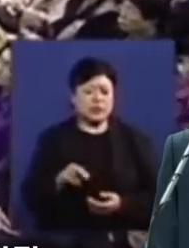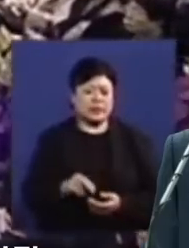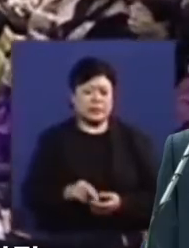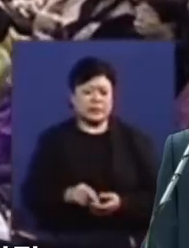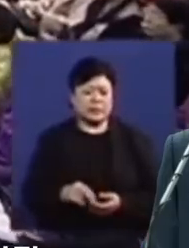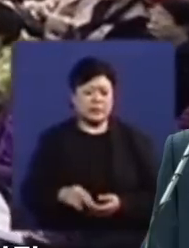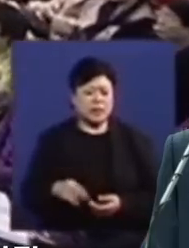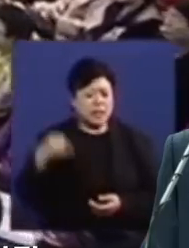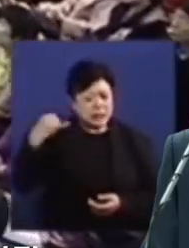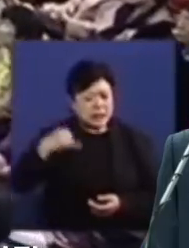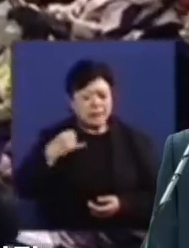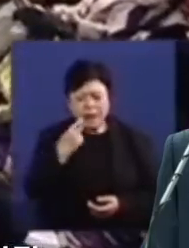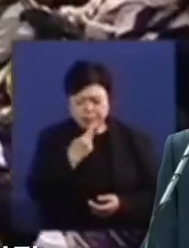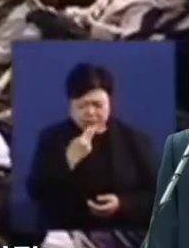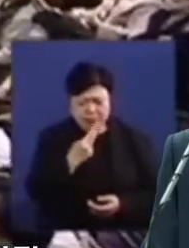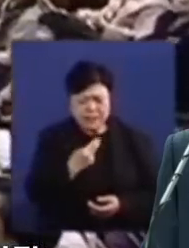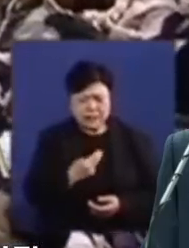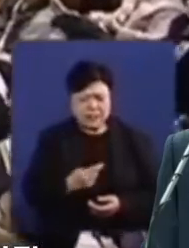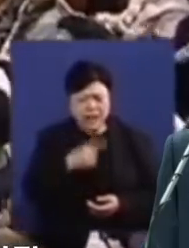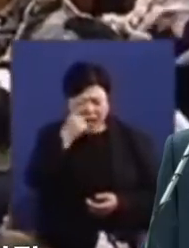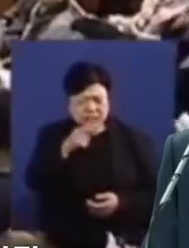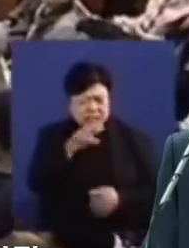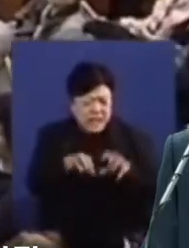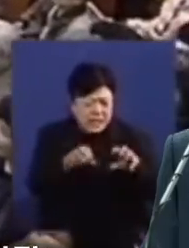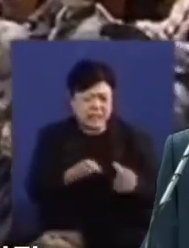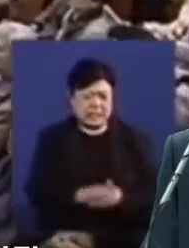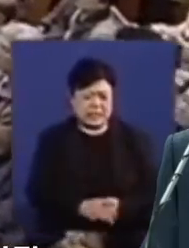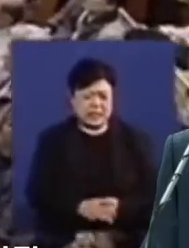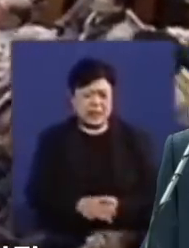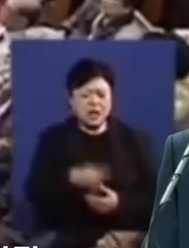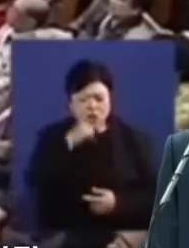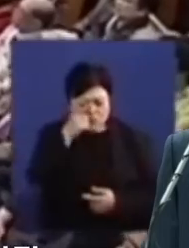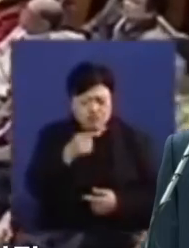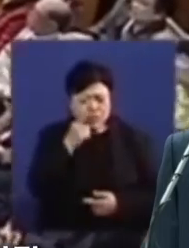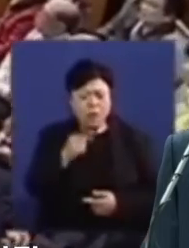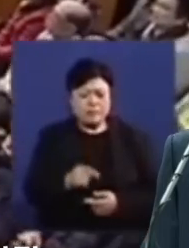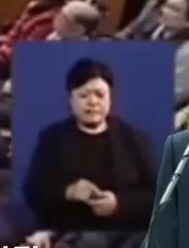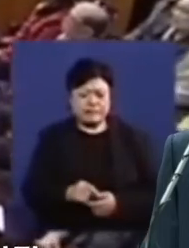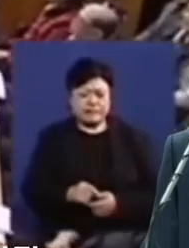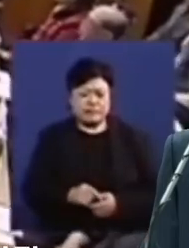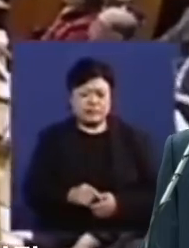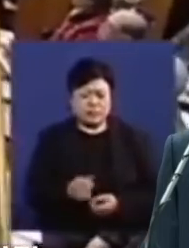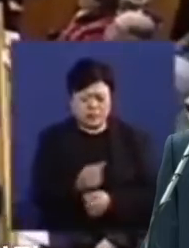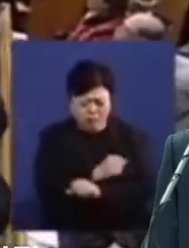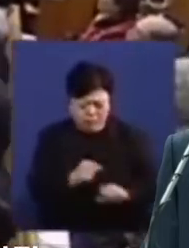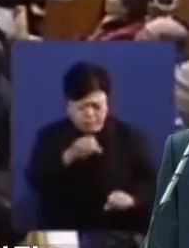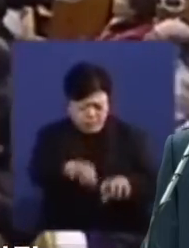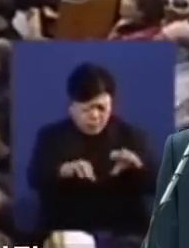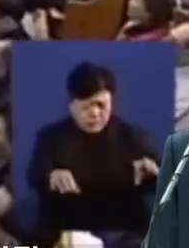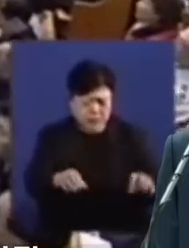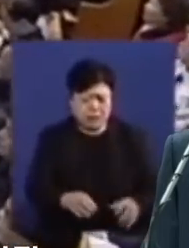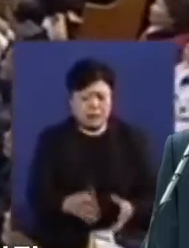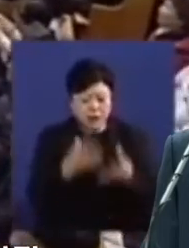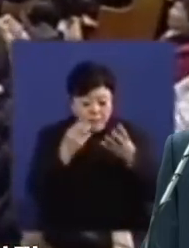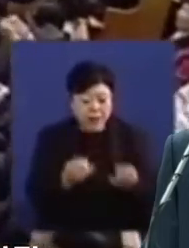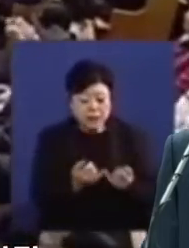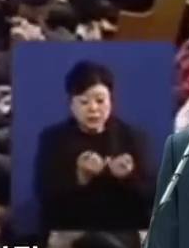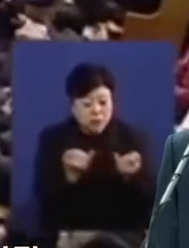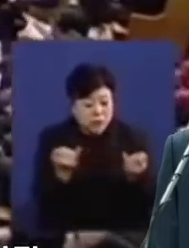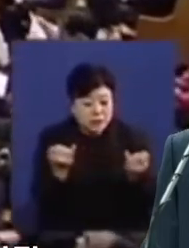중국, 필리핀 등 거의 모든 아시아 국가와 심지어 유럽까지 매우 광범위하게 많은